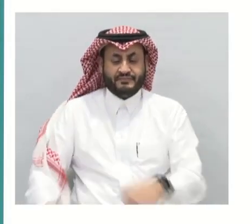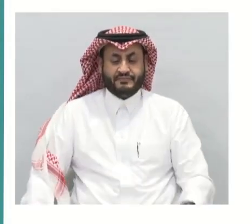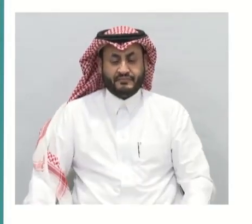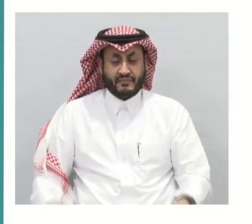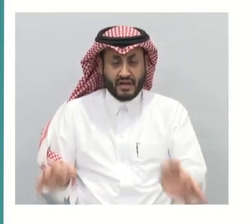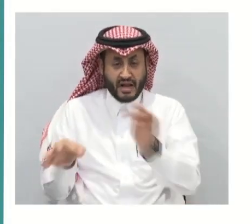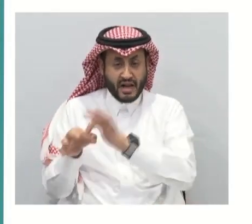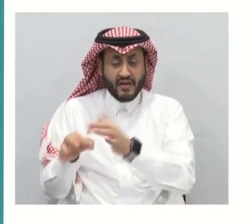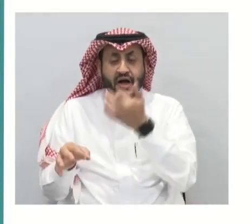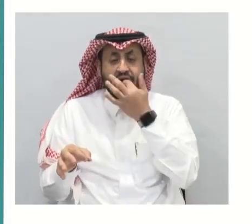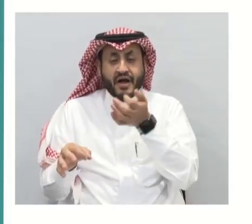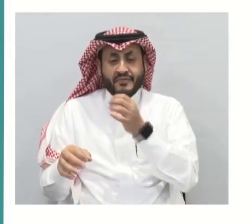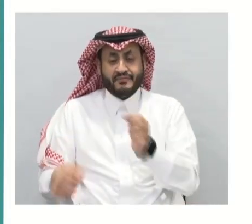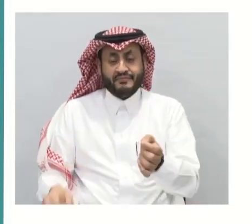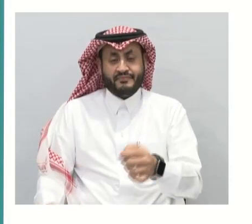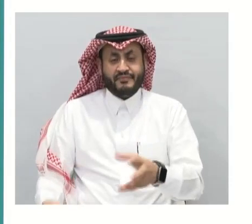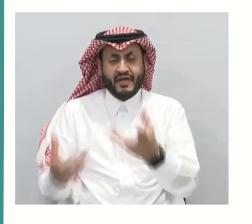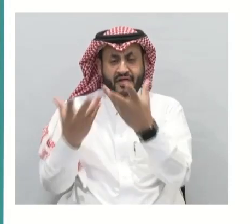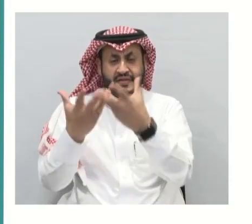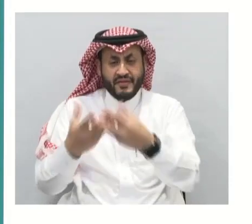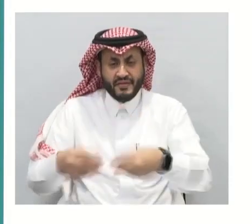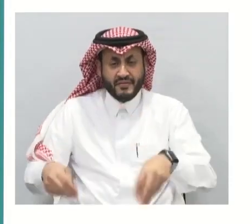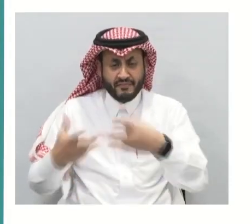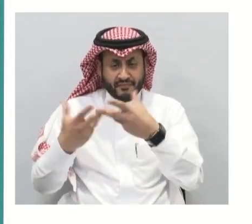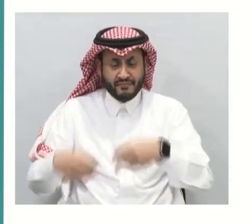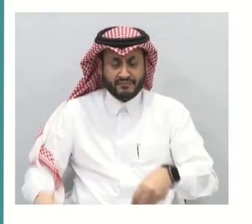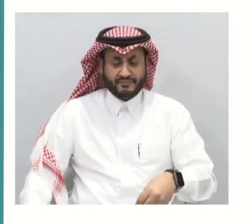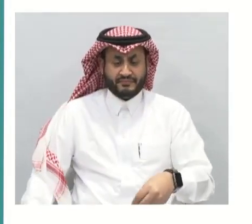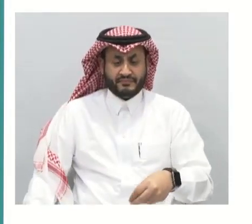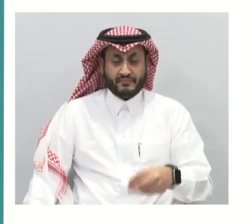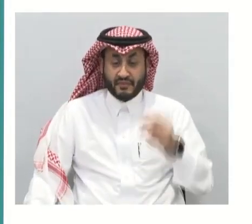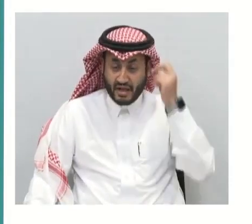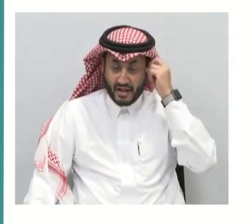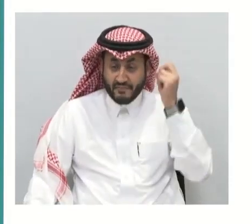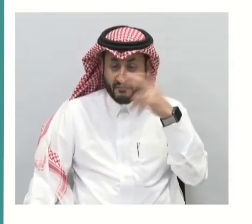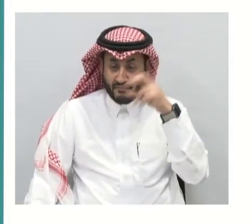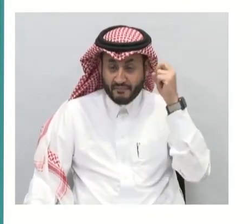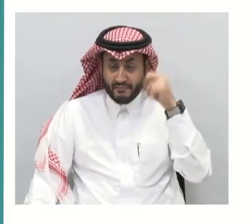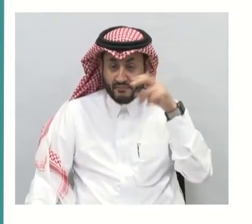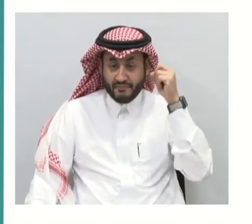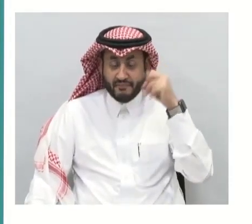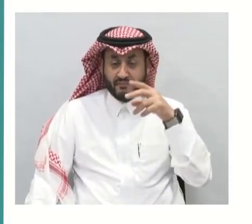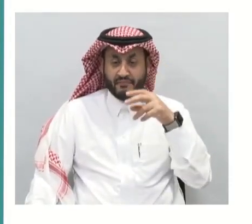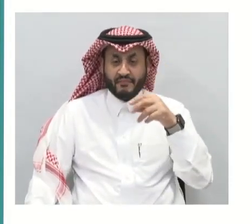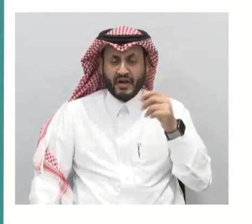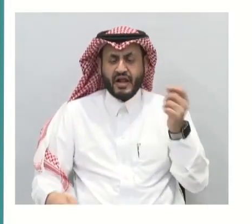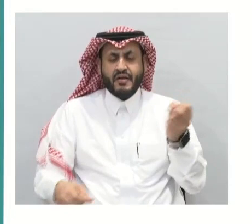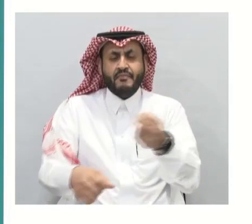الى الفم فيذوب في اللعاب وبالتالي ينبه هذه الخلايا العصبيه